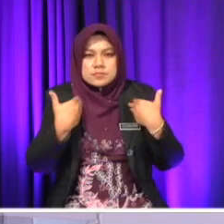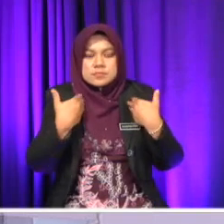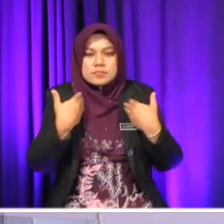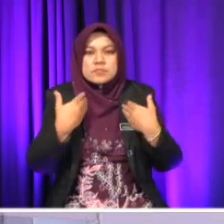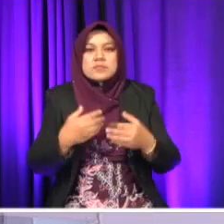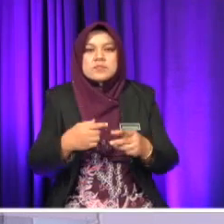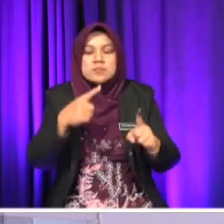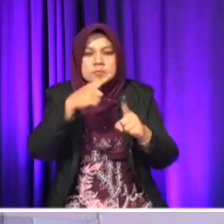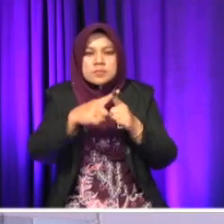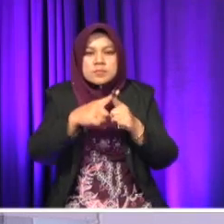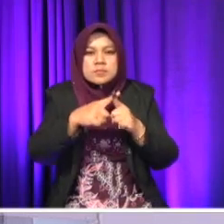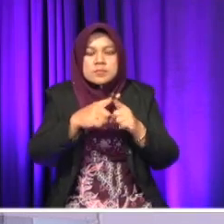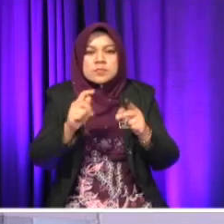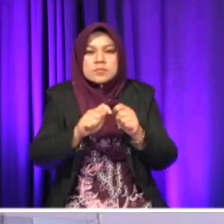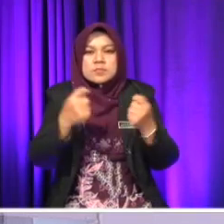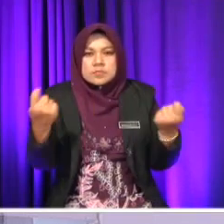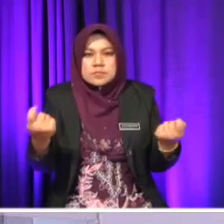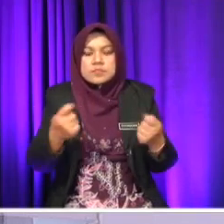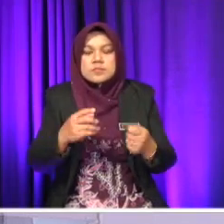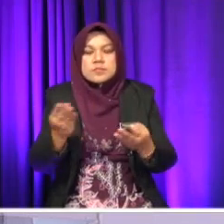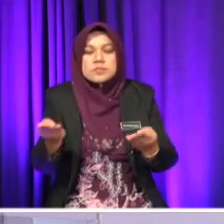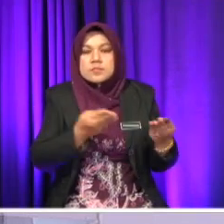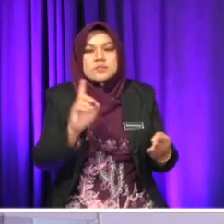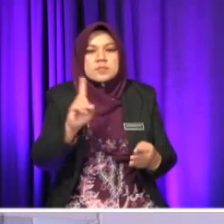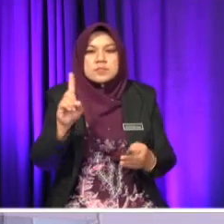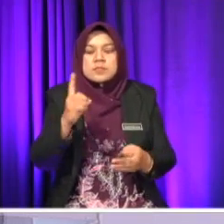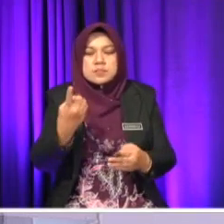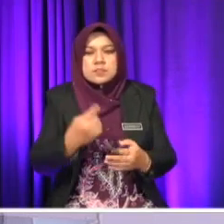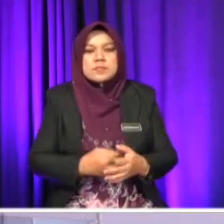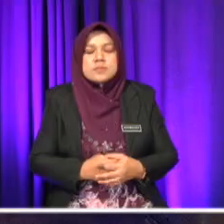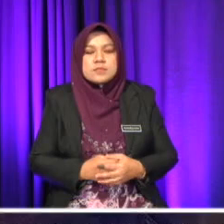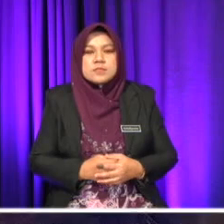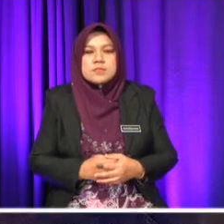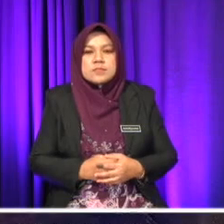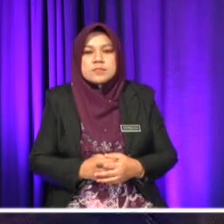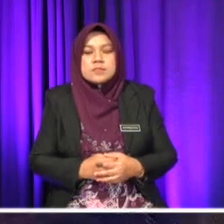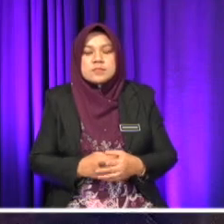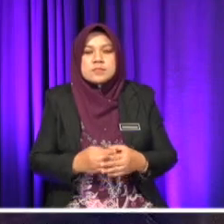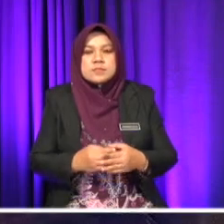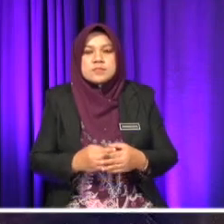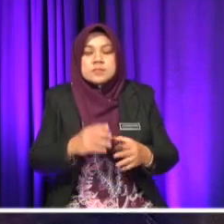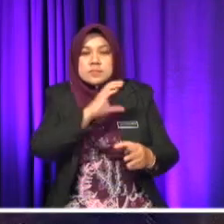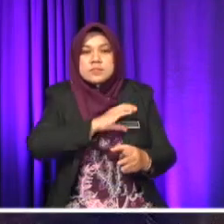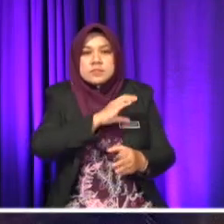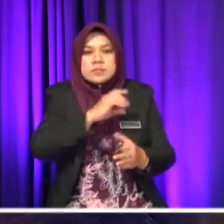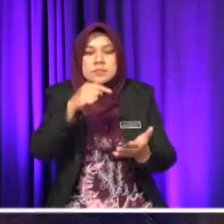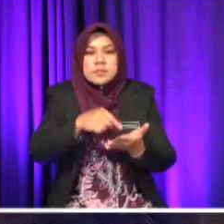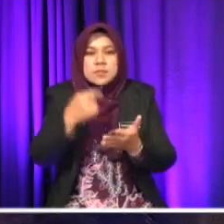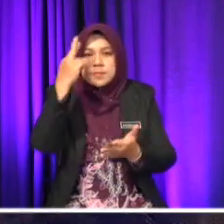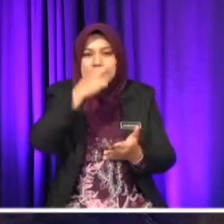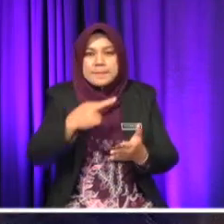dan juga keterampilan itu perlu Dibawa Kemana saja ciri-ciri ini merupakan